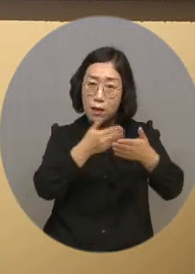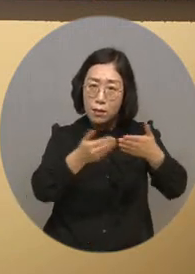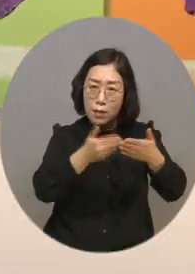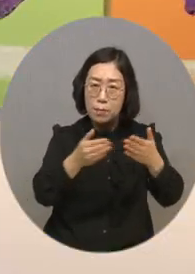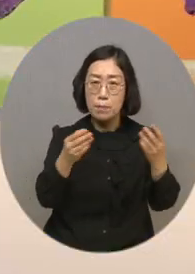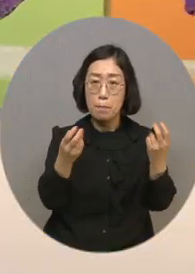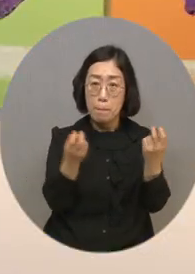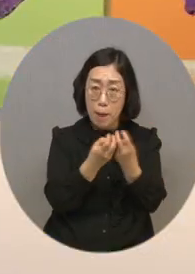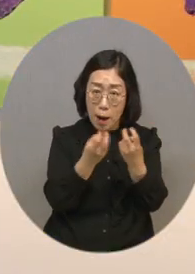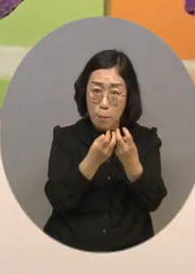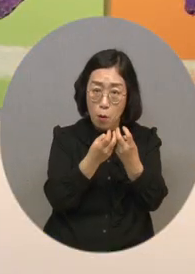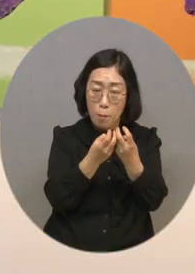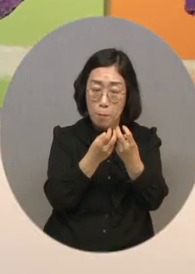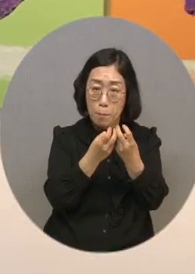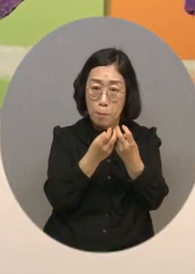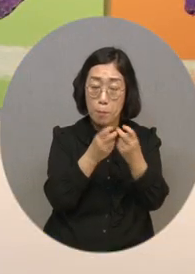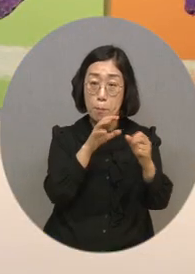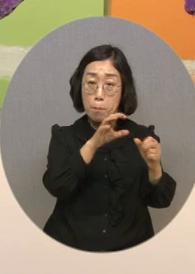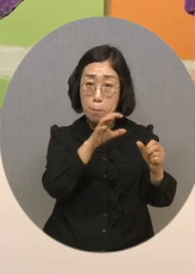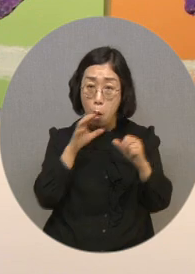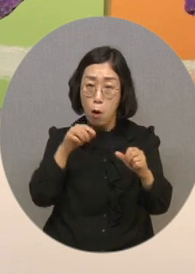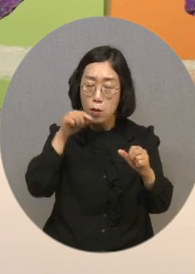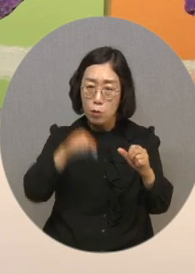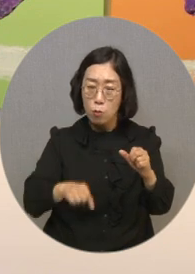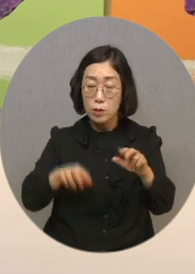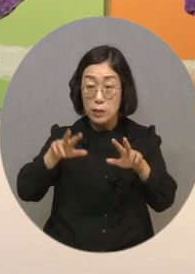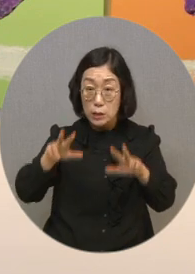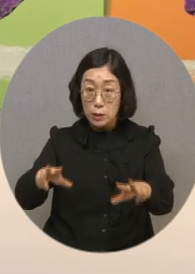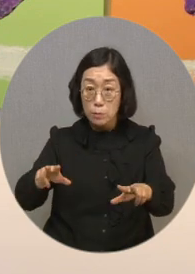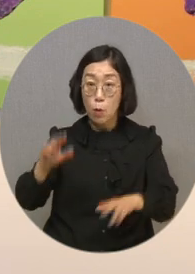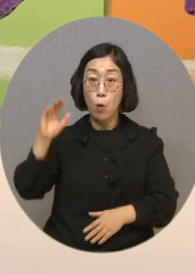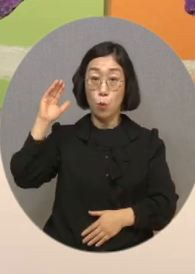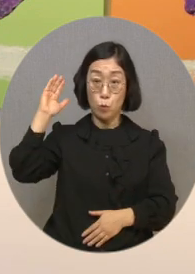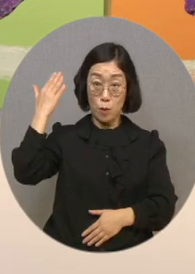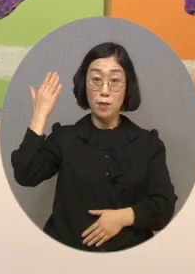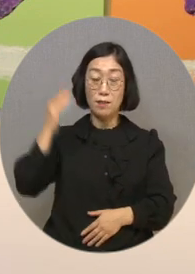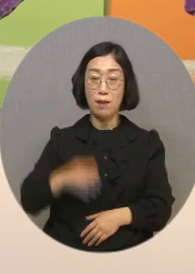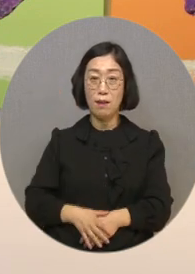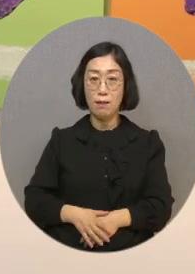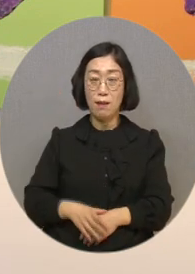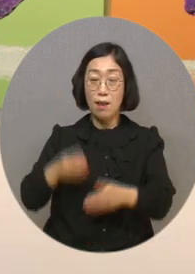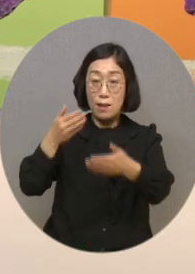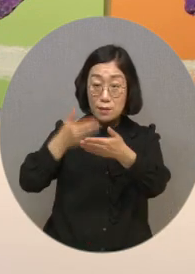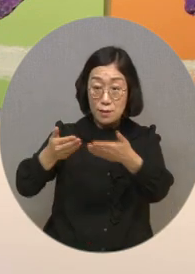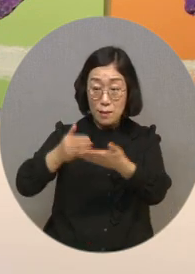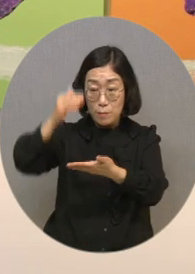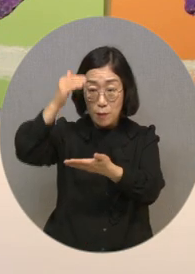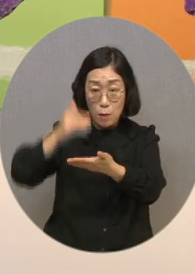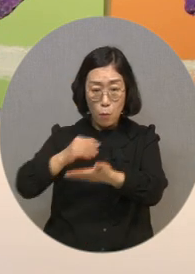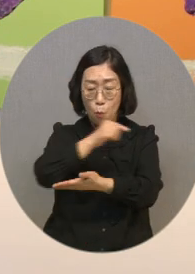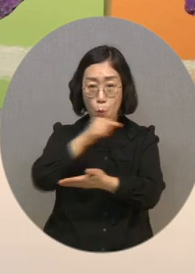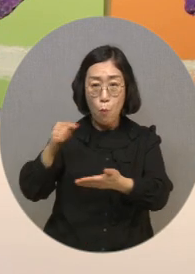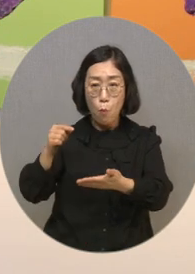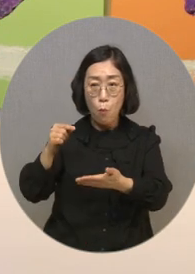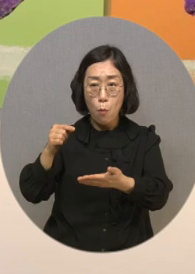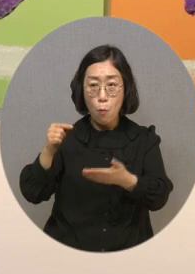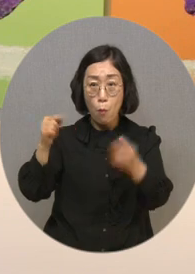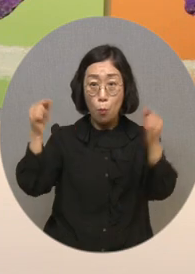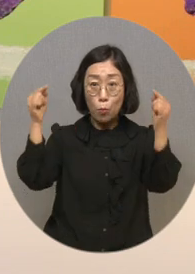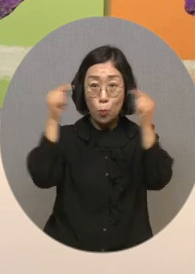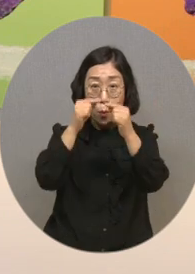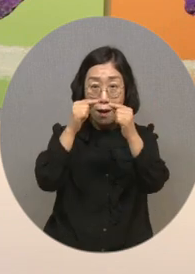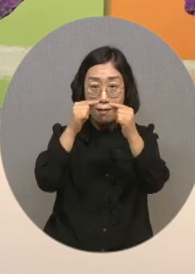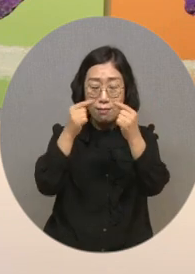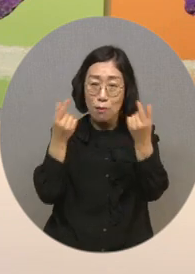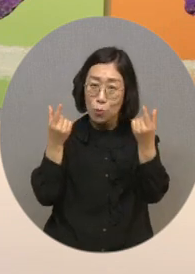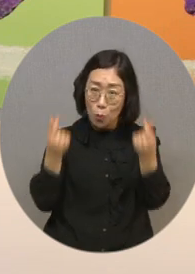기법, 어떤 그런 것들이 지금 최근에 그리고 있는 내용과 기법이 똑같게